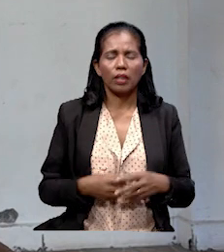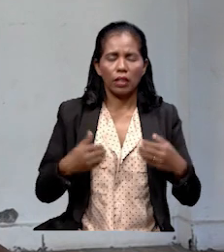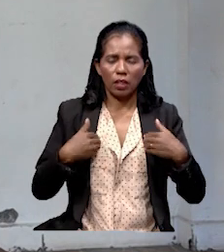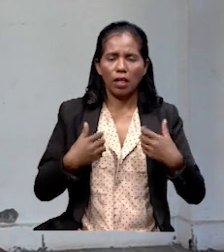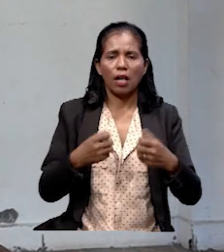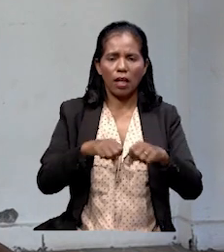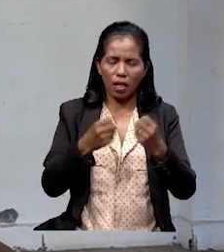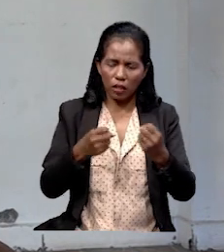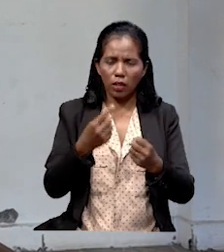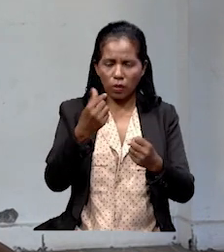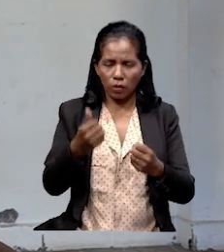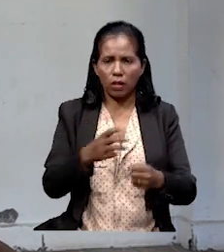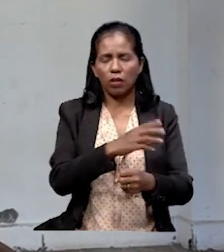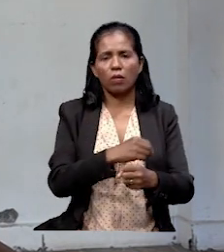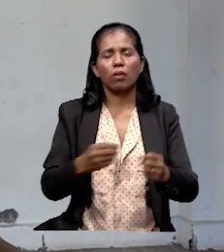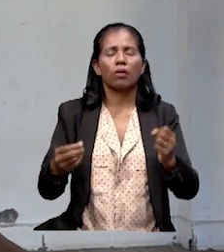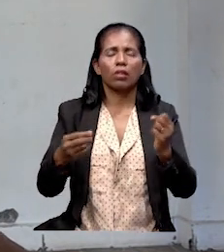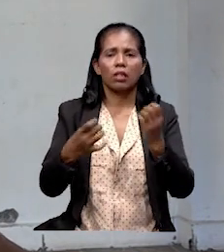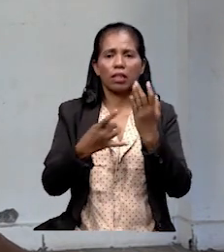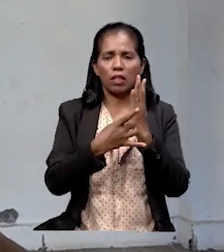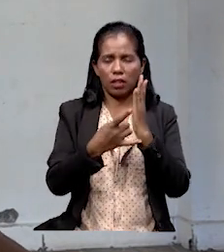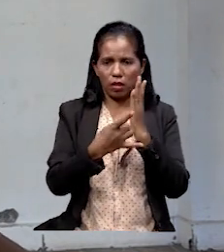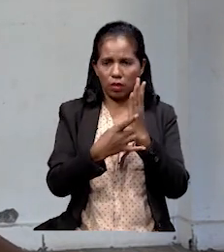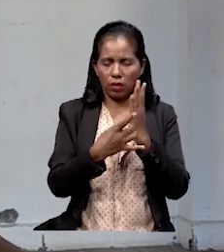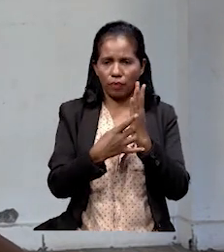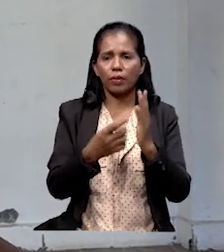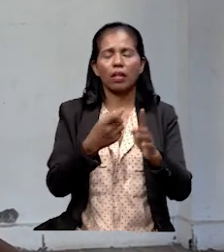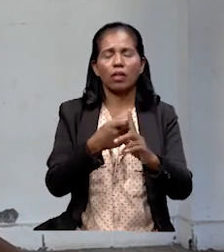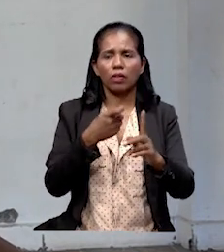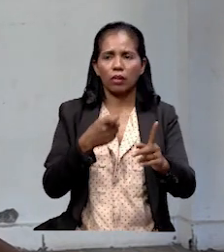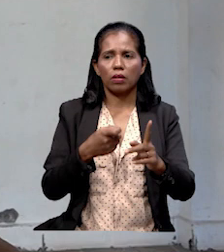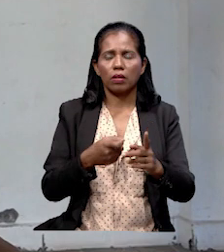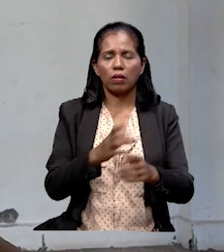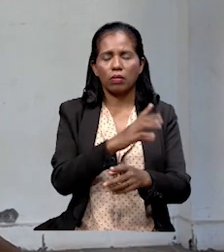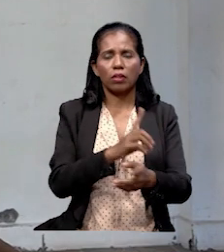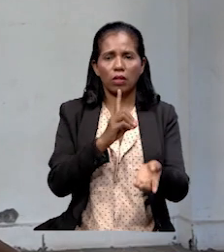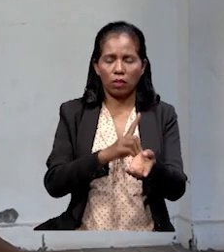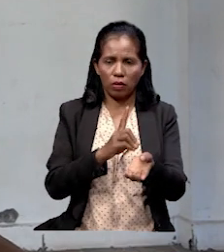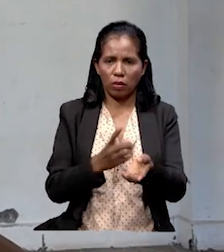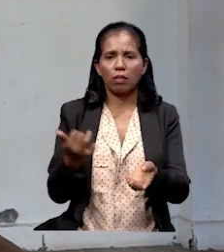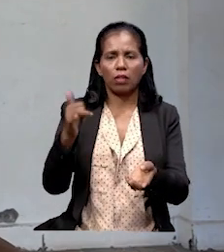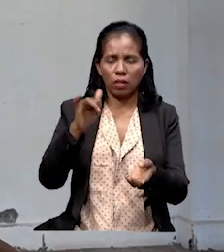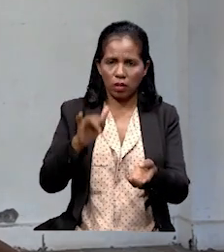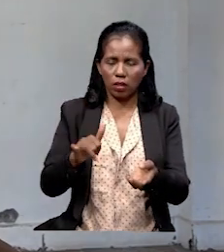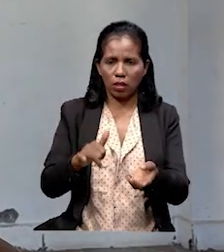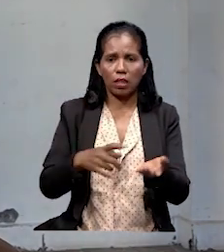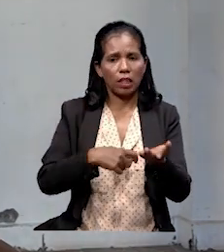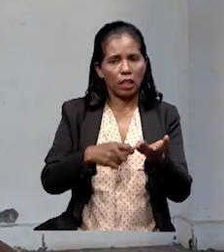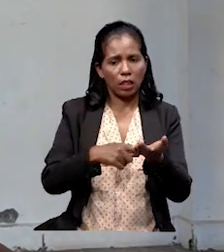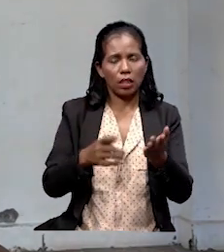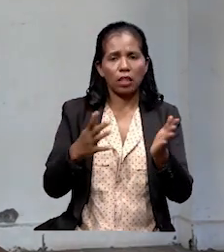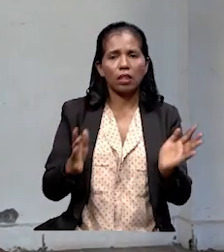ya sistema digital nebe usi parte biomedikal teknik biomedikal sira halau